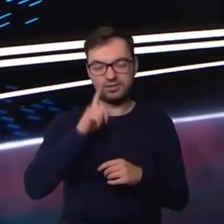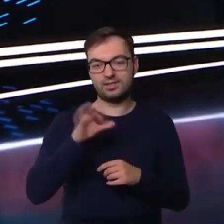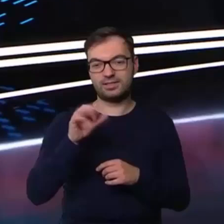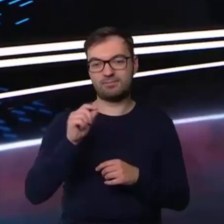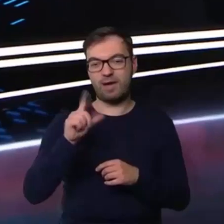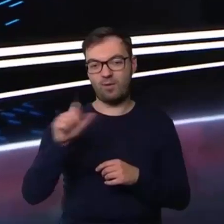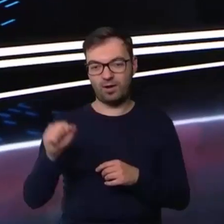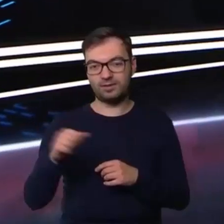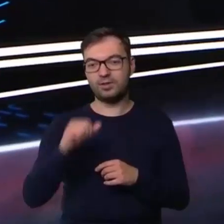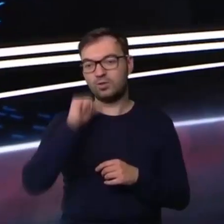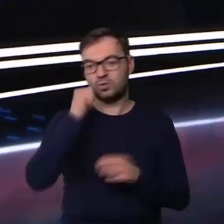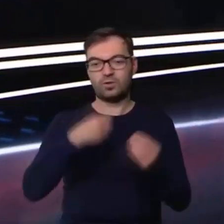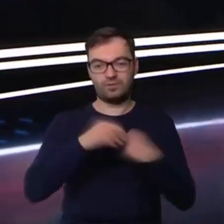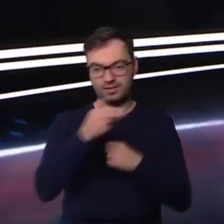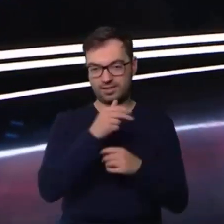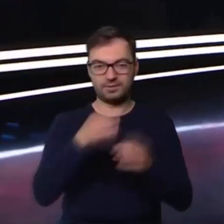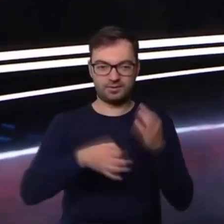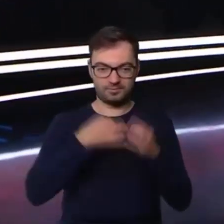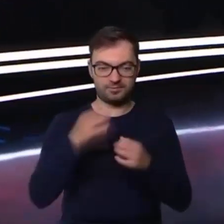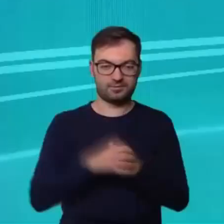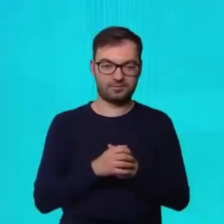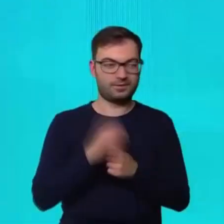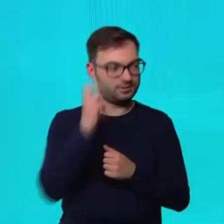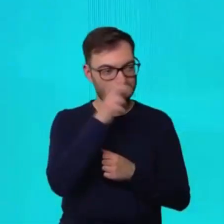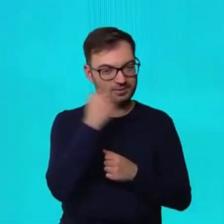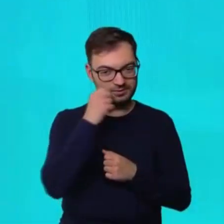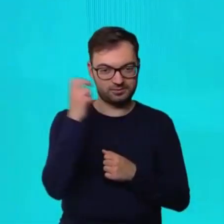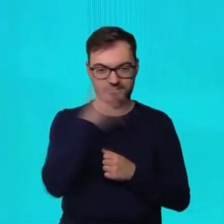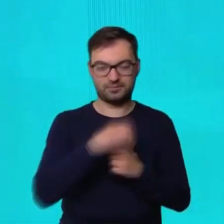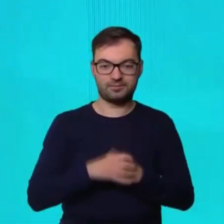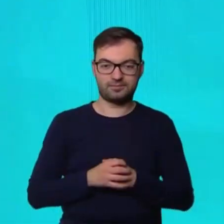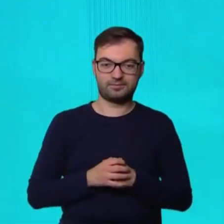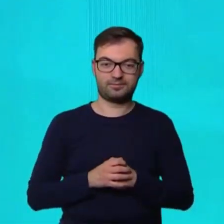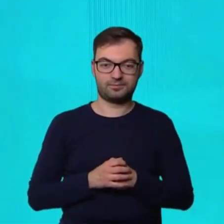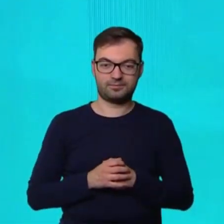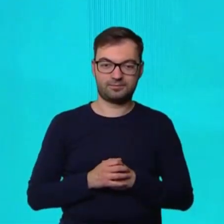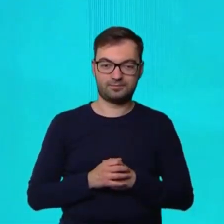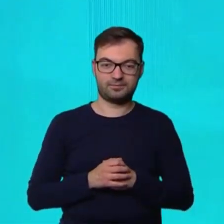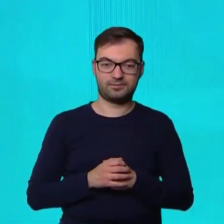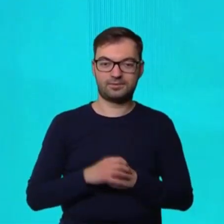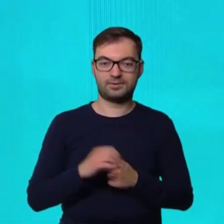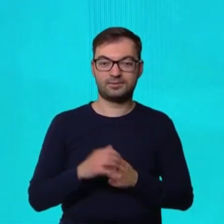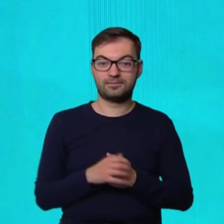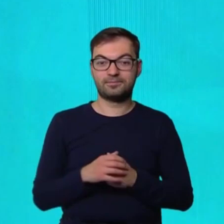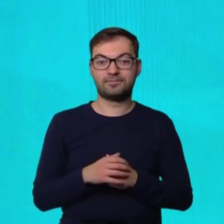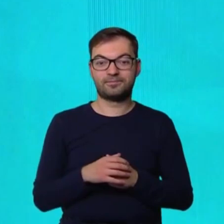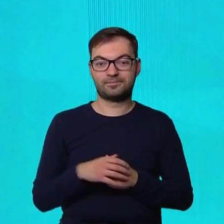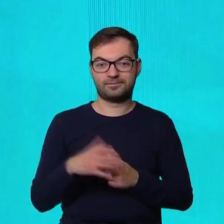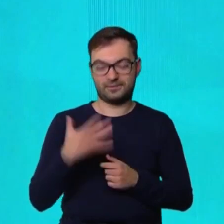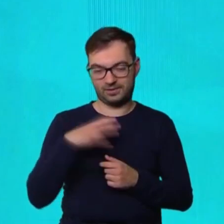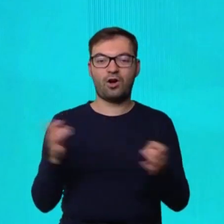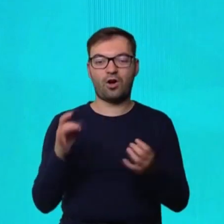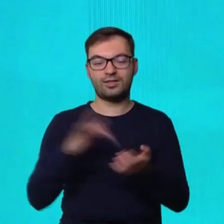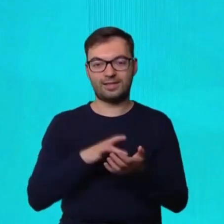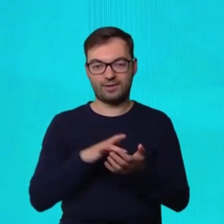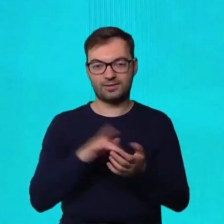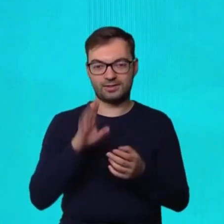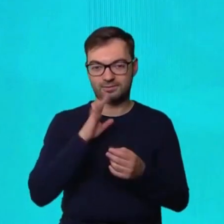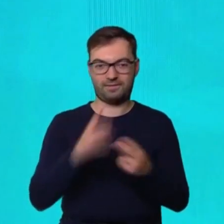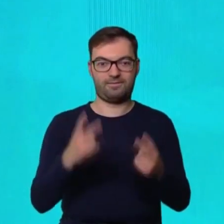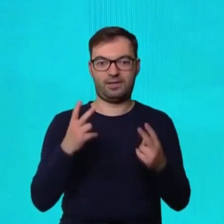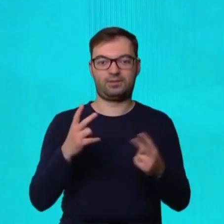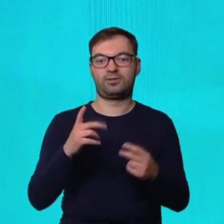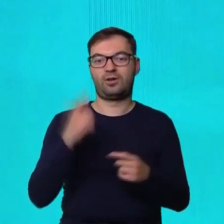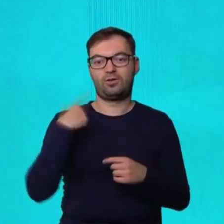trochę więcej o przygotowaniach i o tym, co czeka naszych jesteśmy bardzo. Siatkarzy i siatkarki w Rimini, więc proszę nas oglądać. To jeszcze jako jedna z